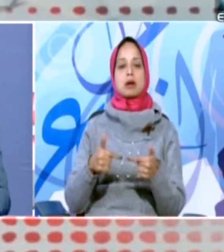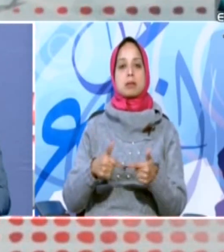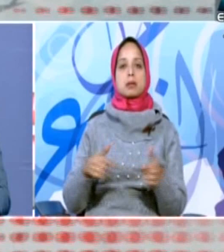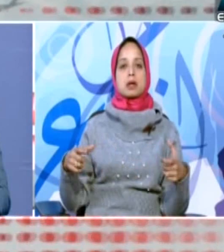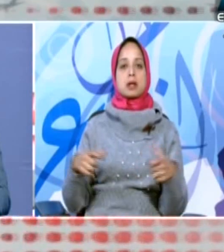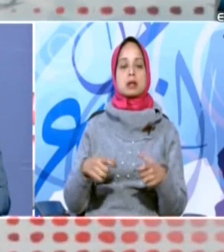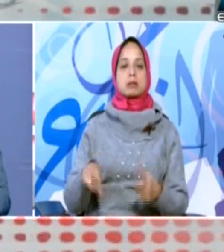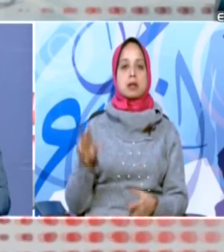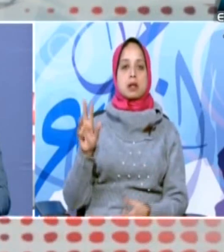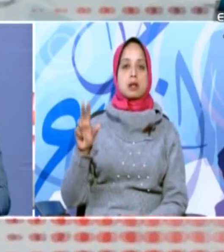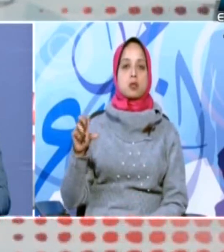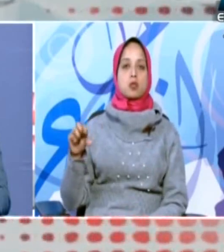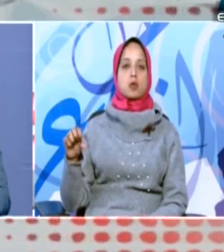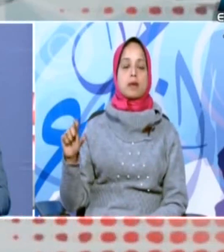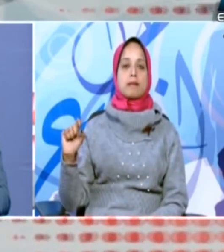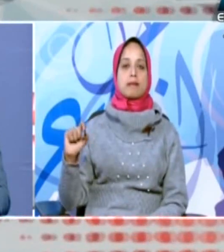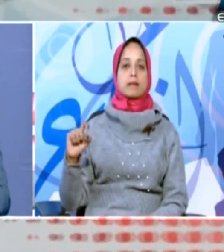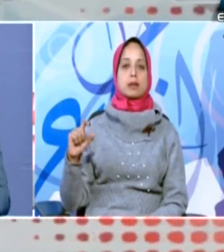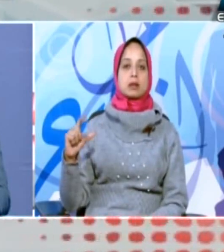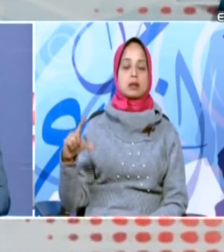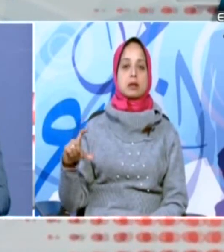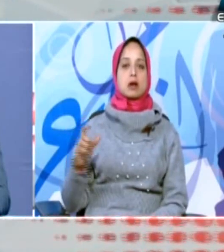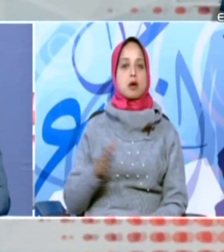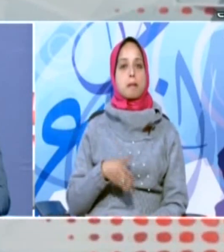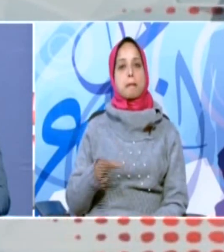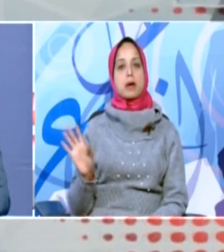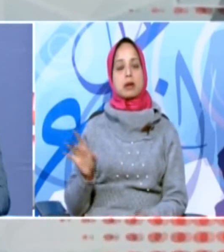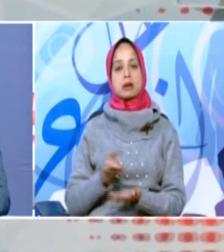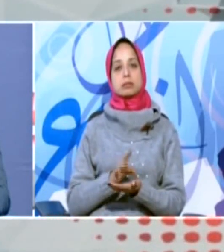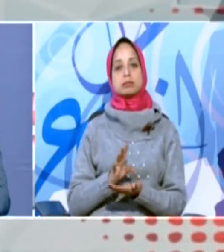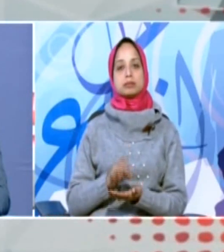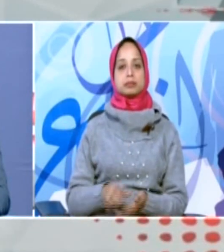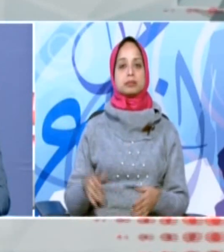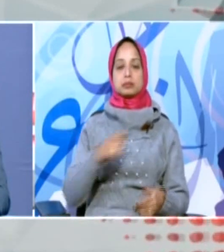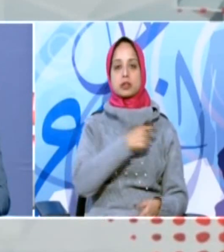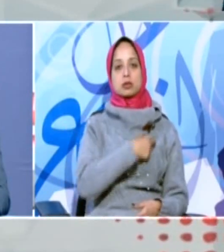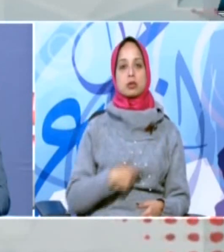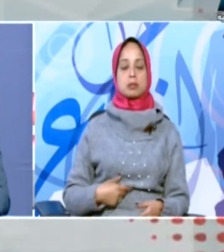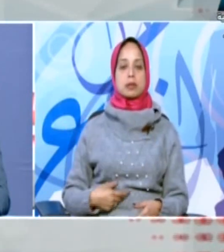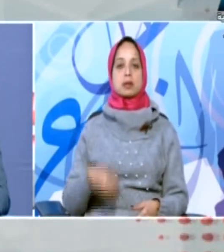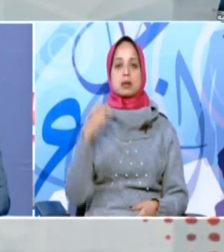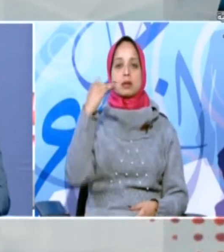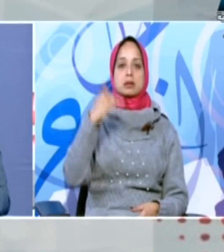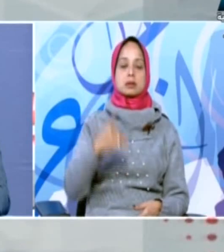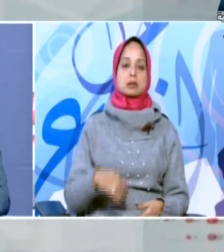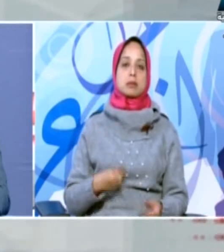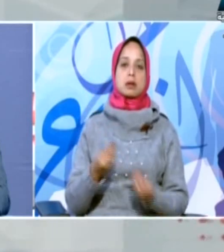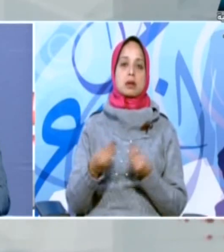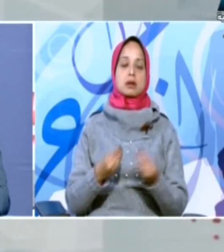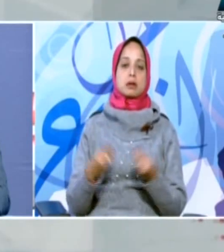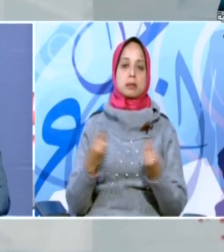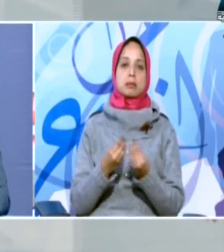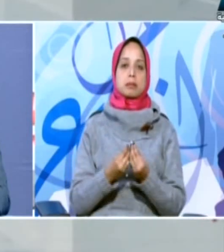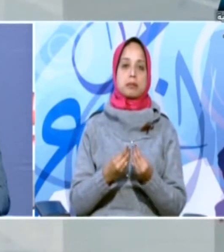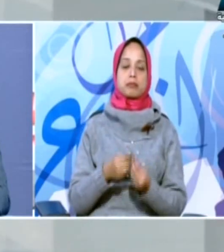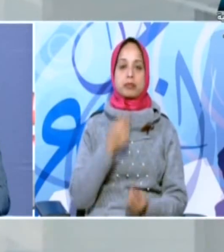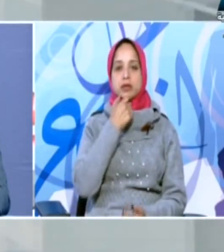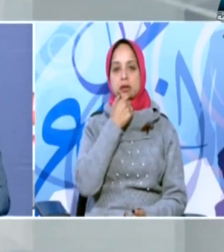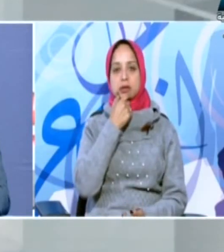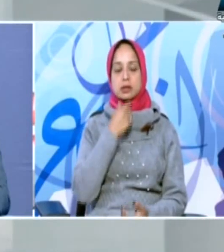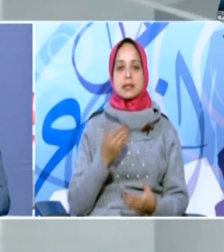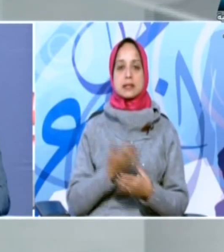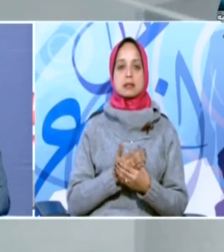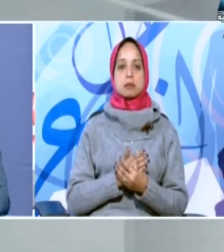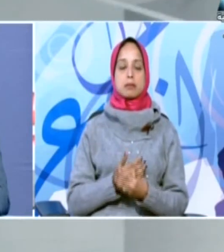لأن الحكومة برئاسة توفيق نسيم. أراد حزب الوفد تأليف العلاقة أو تنظيم العلاقة مع بريطانيا حتى لا يحدث ما حدث في الحرب العالمية